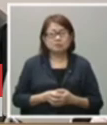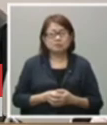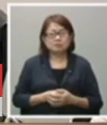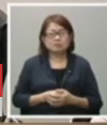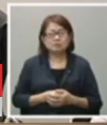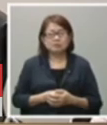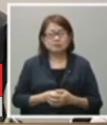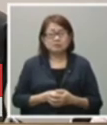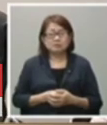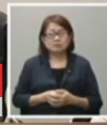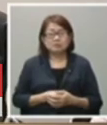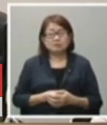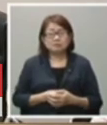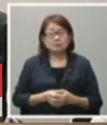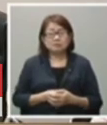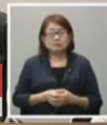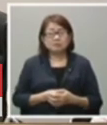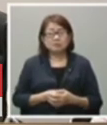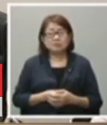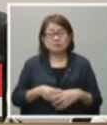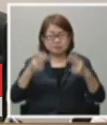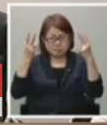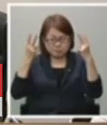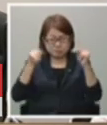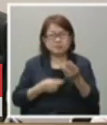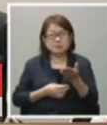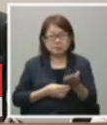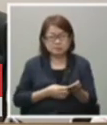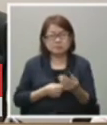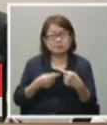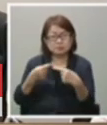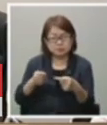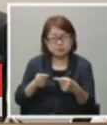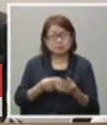นายกรัฐมนตรีขอตอบชี้แจงเชิญท่านนายกครับ